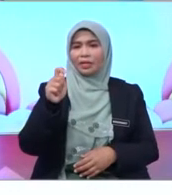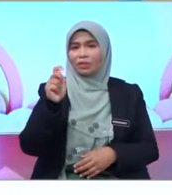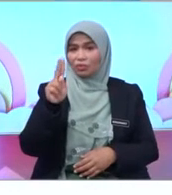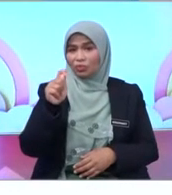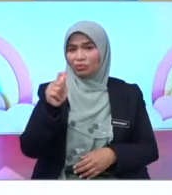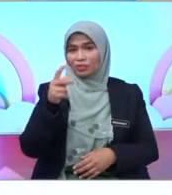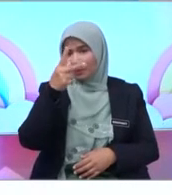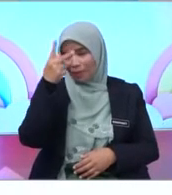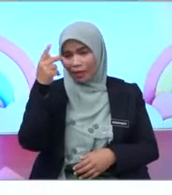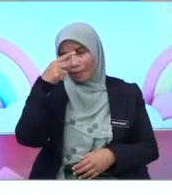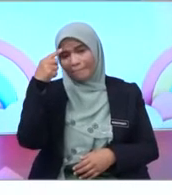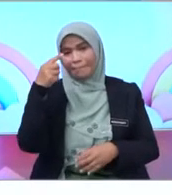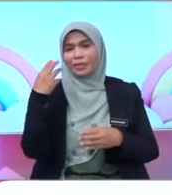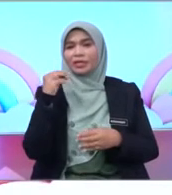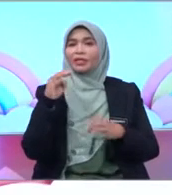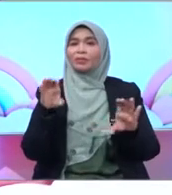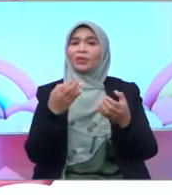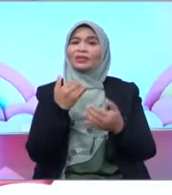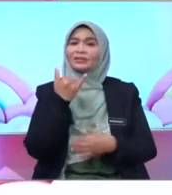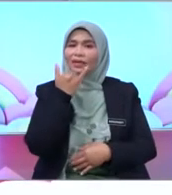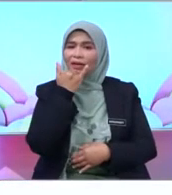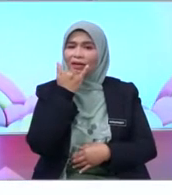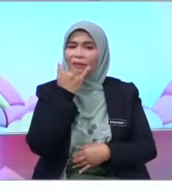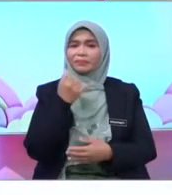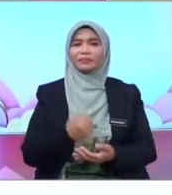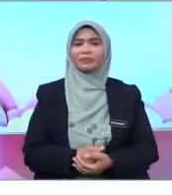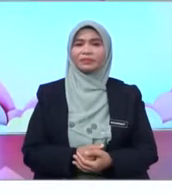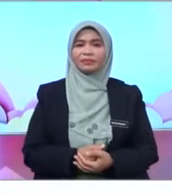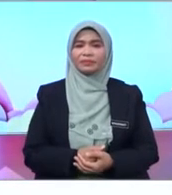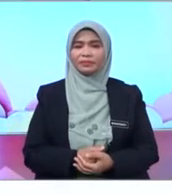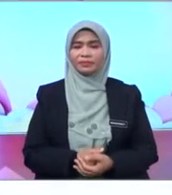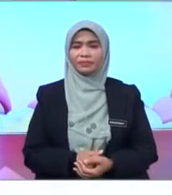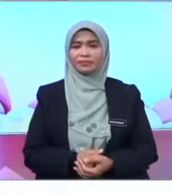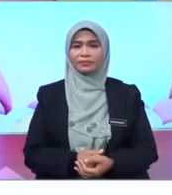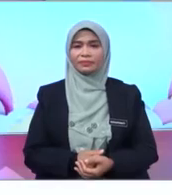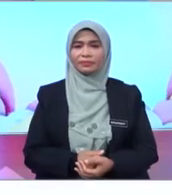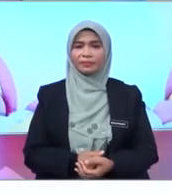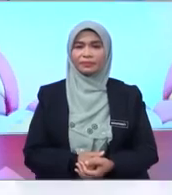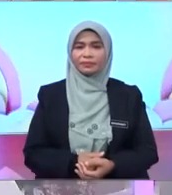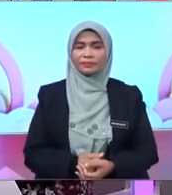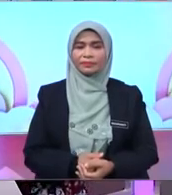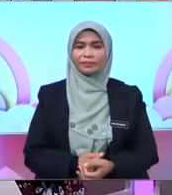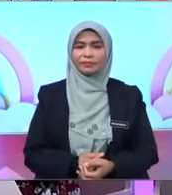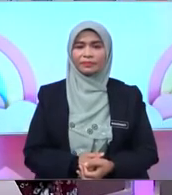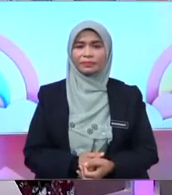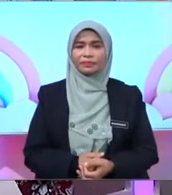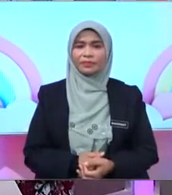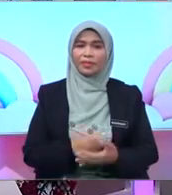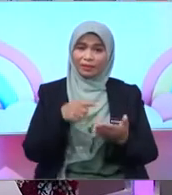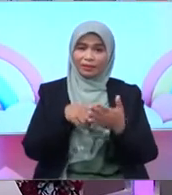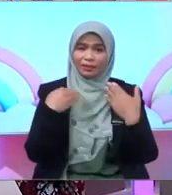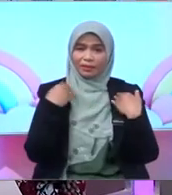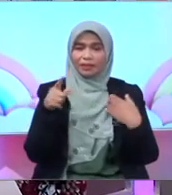lakukan nah biasanya mereka lakukan yaitu mencontek dinding Oke ini adalah